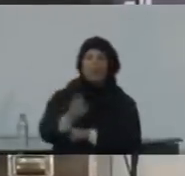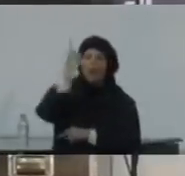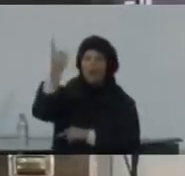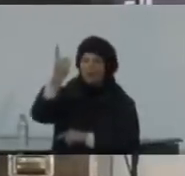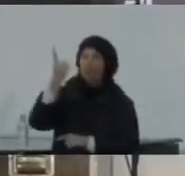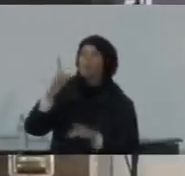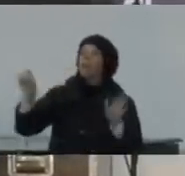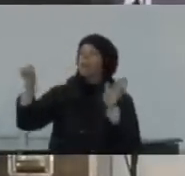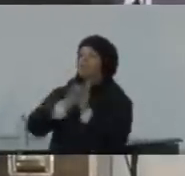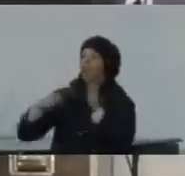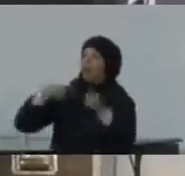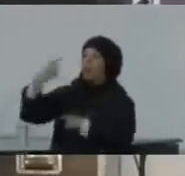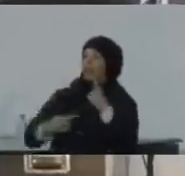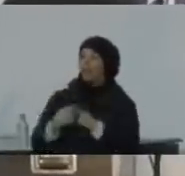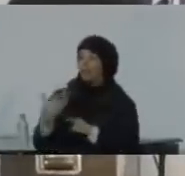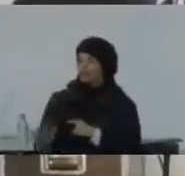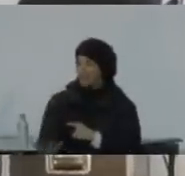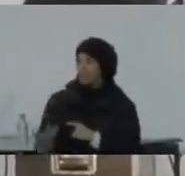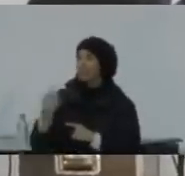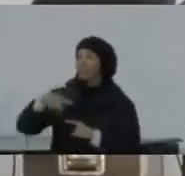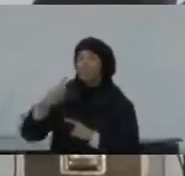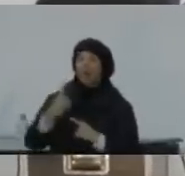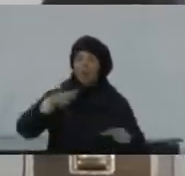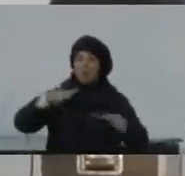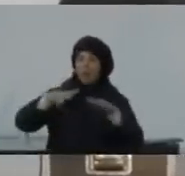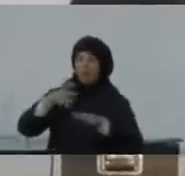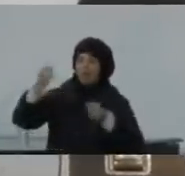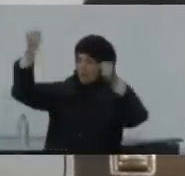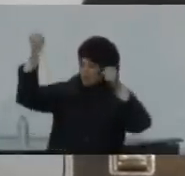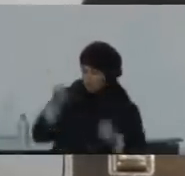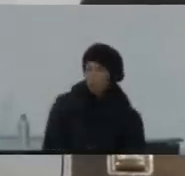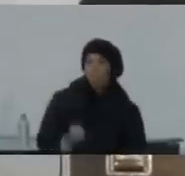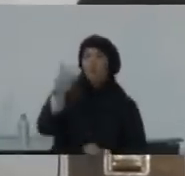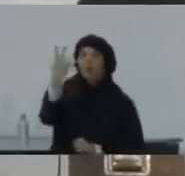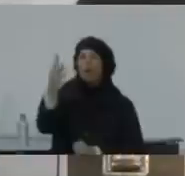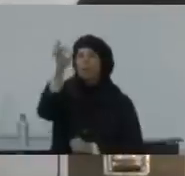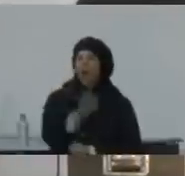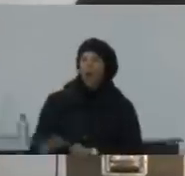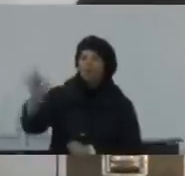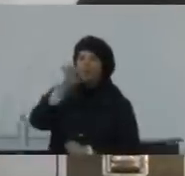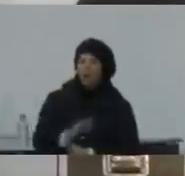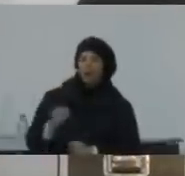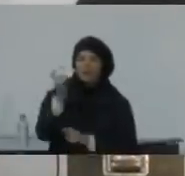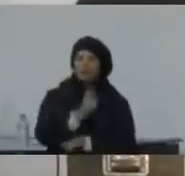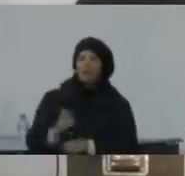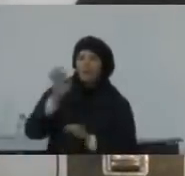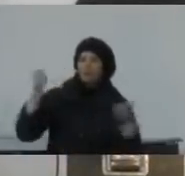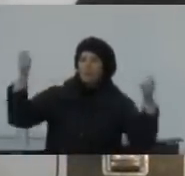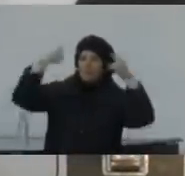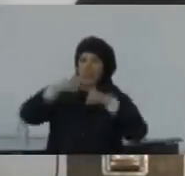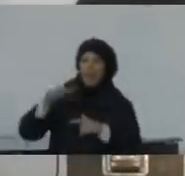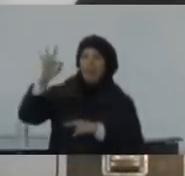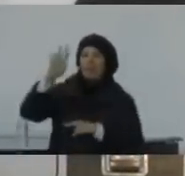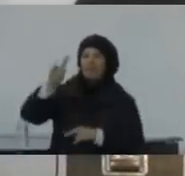la nostra storia abbiamo fondato il movimento il 4 di ottobre, il giorno di San Francesco, prima che ci fosse il Papa, questo